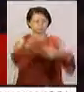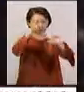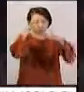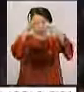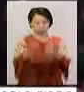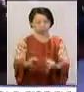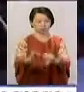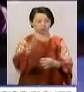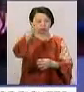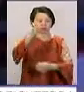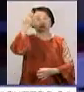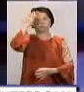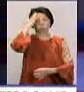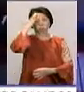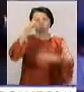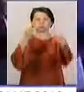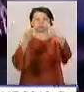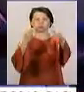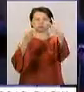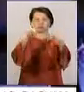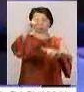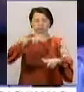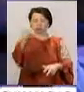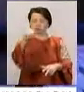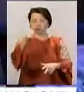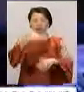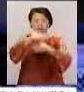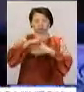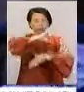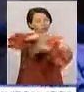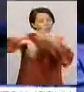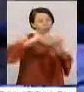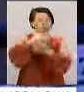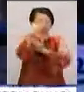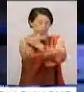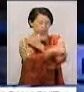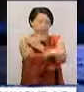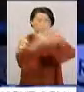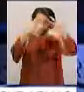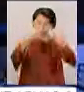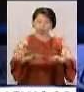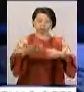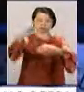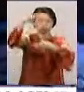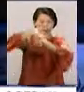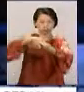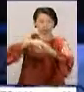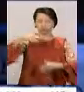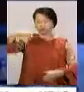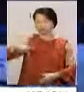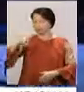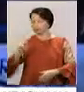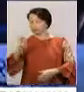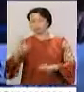Keputusan penuh bakal diketahui pada 13 Oktober selepas semua negeri selesai menjalankan pengundian. Hakikatnya PKR bukan